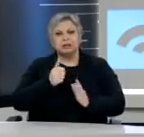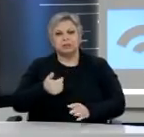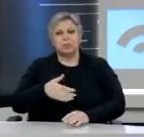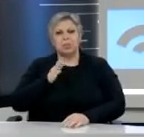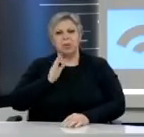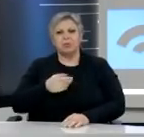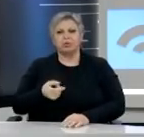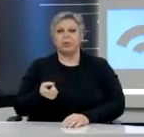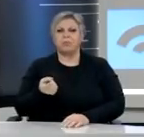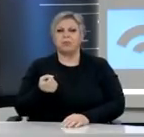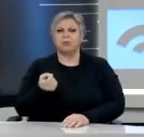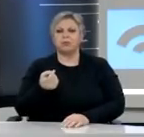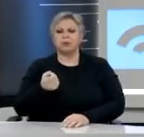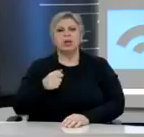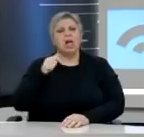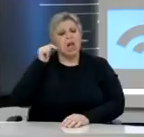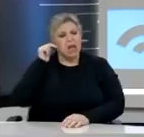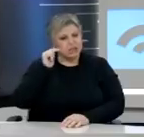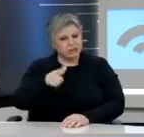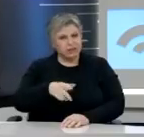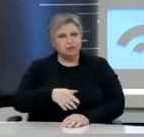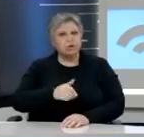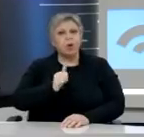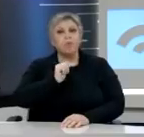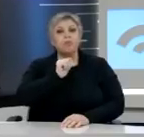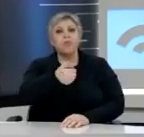προκαλώντας την να καταθέσει πρόταση της πιστείας.